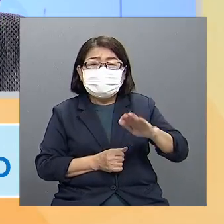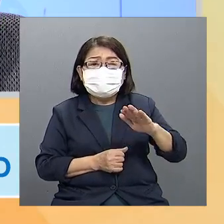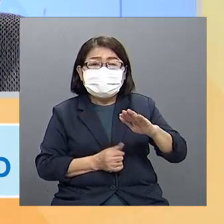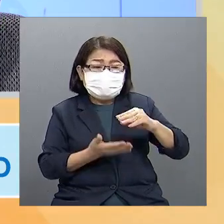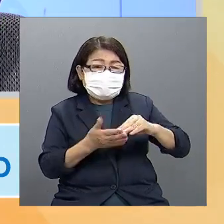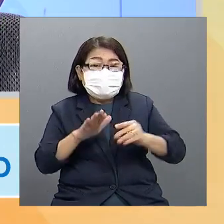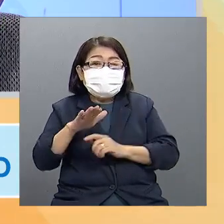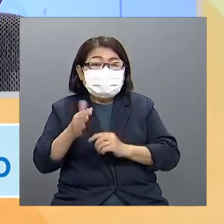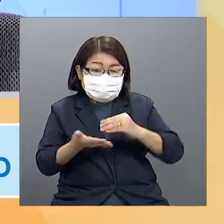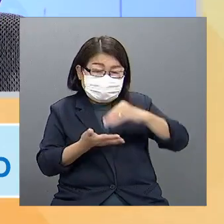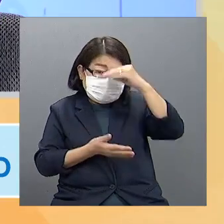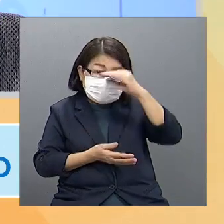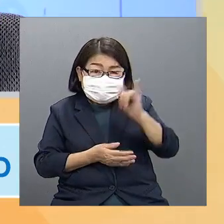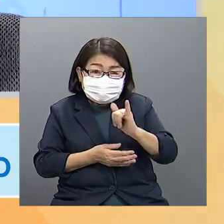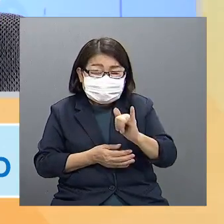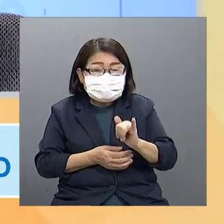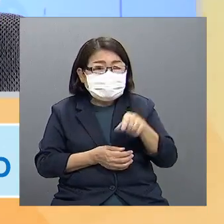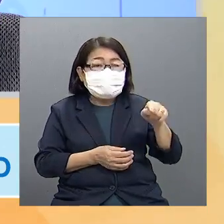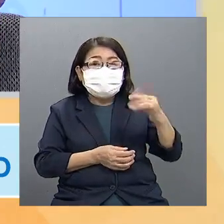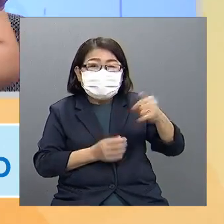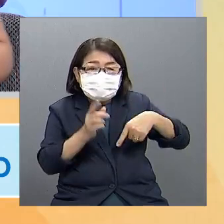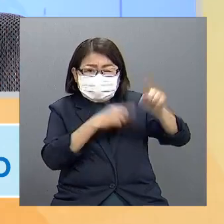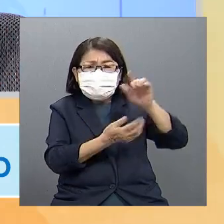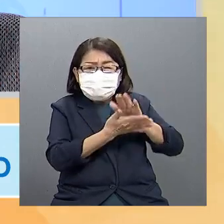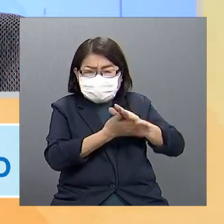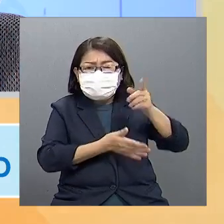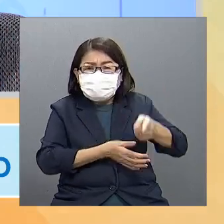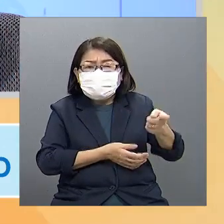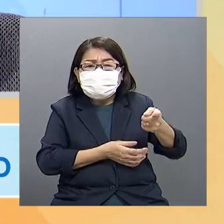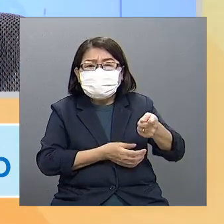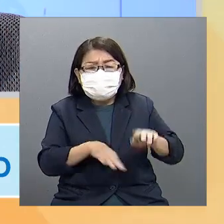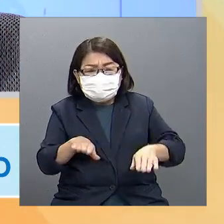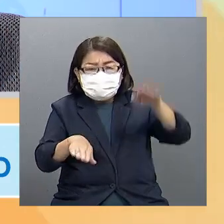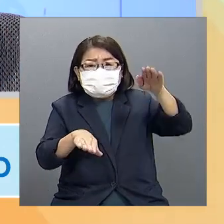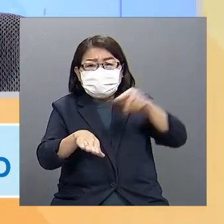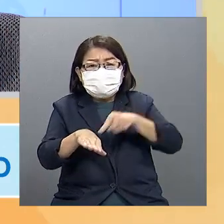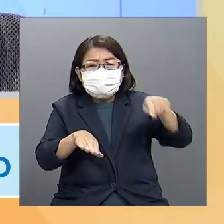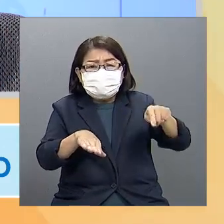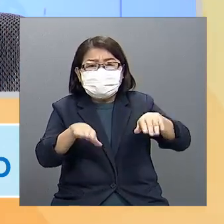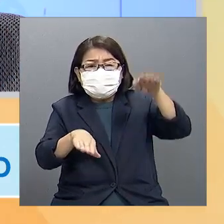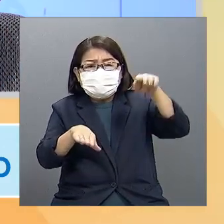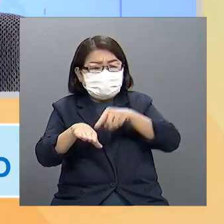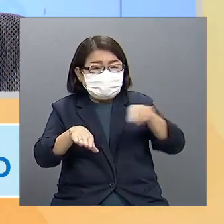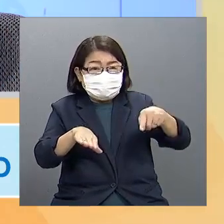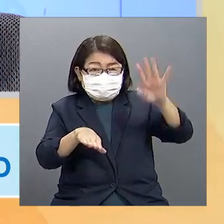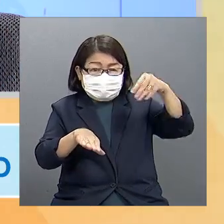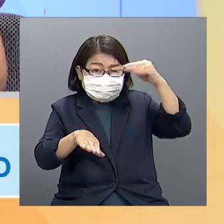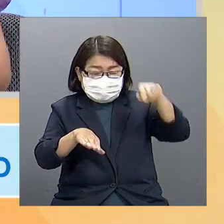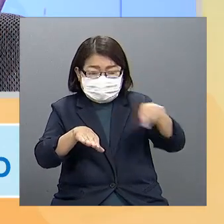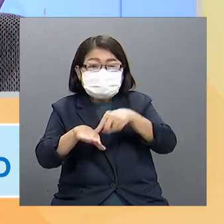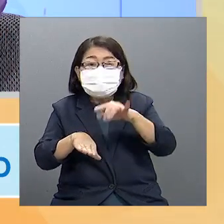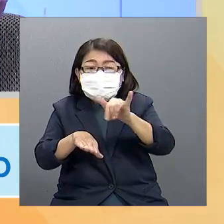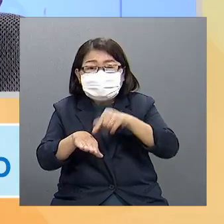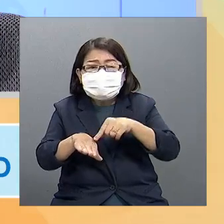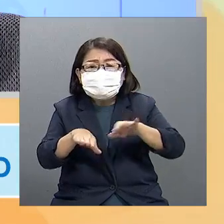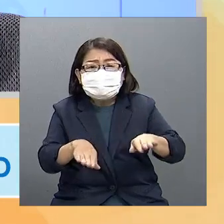างบ้านอาจจะมีเด็กที่กำลังอยู่ในวัยที่ต้องไปโรงเรียนเนี่ยค่ะทีนี้การดูแลเด็ก2กลุ่มนี้ในช่วงโควิด19เนี่ยเหมือนหรือว่าแตกต่างกันยังไงคุณ